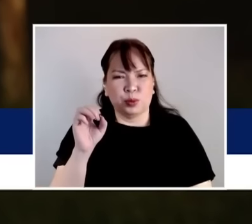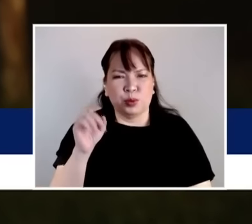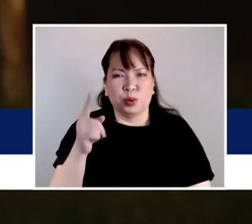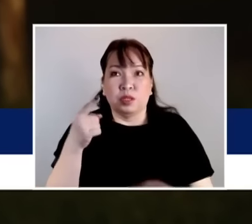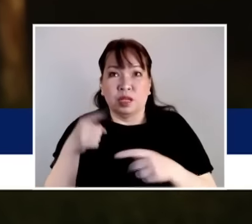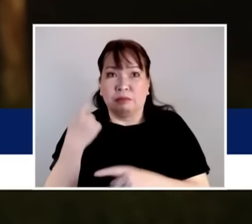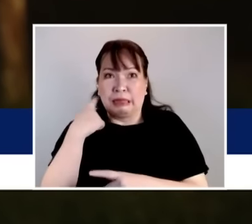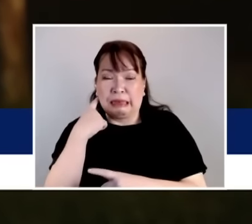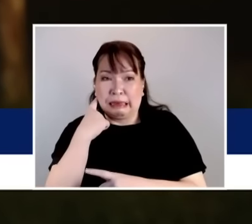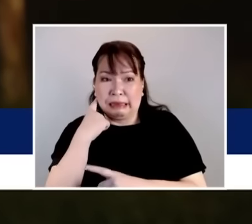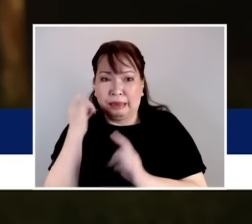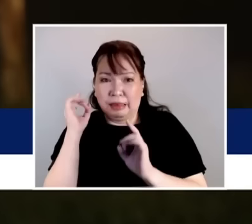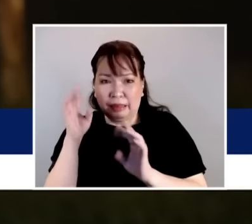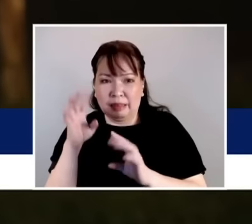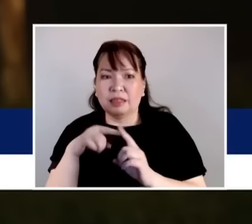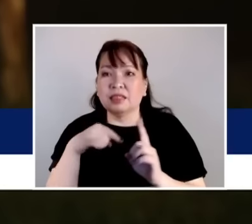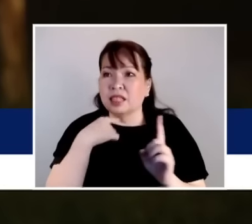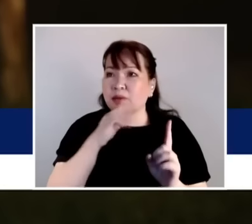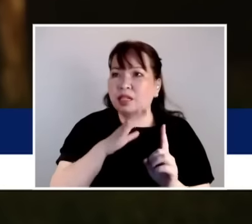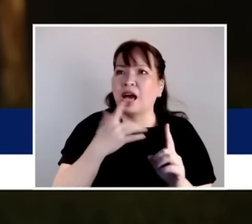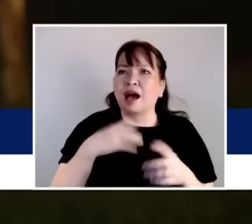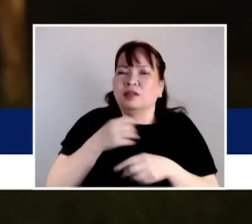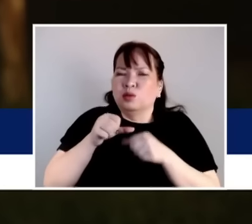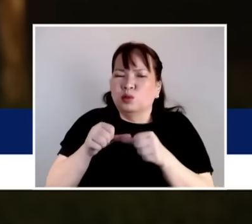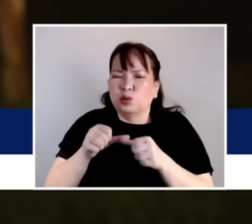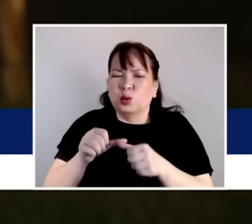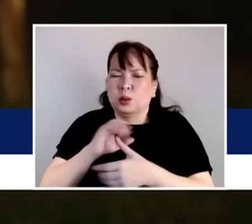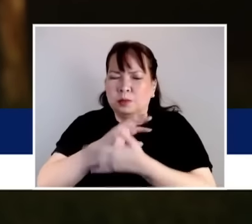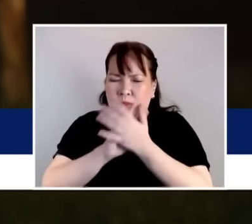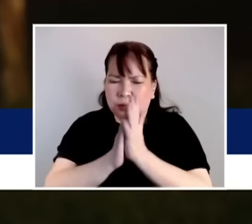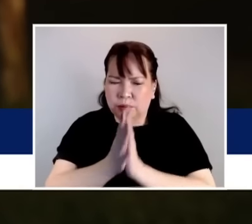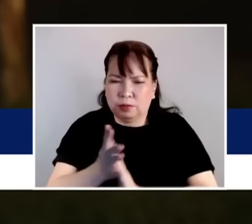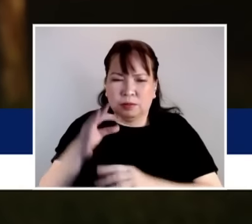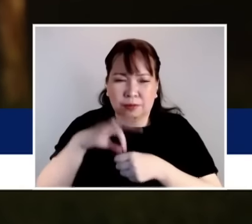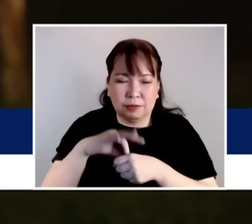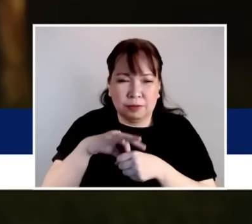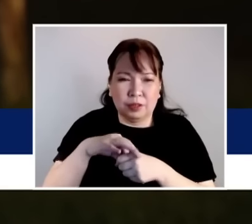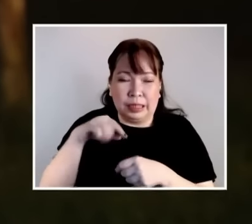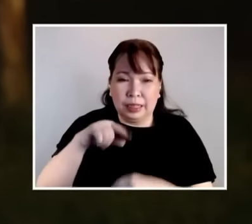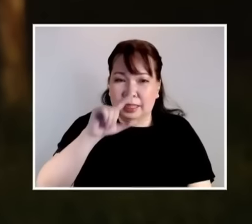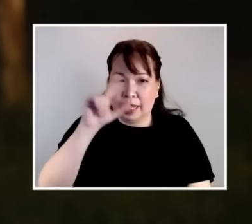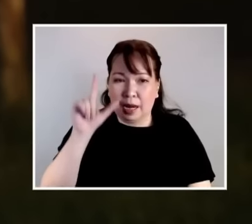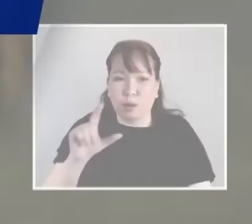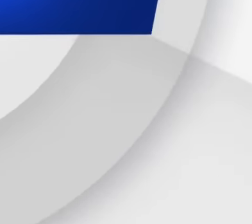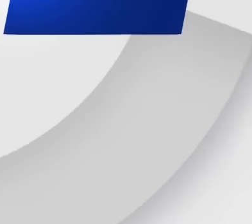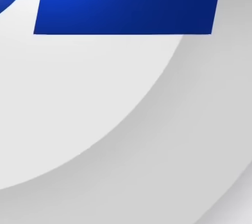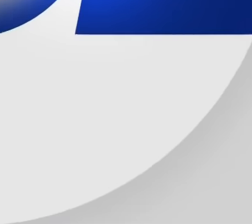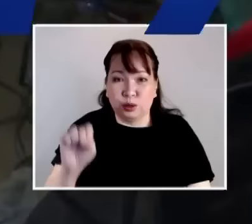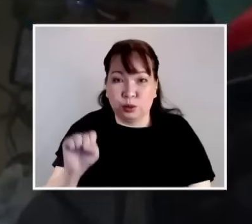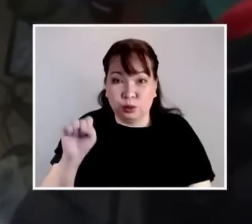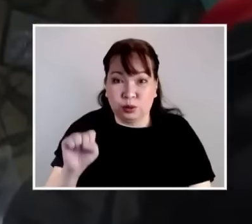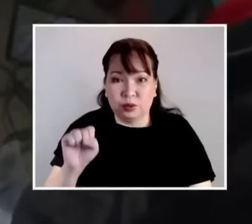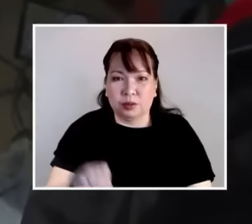malalaking insidente, ay naging mapayapa na idinaos ang halalan dito sa Lanao del Sur.